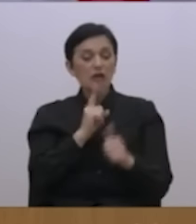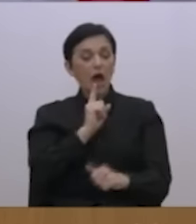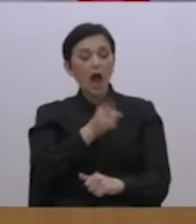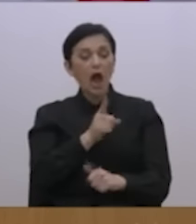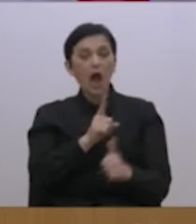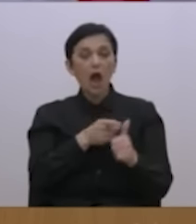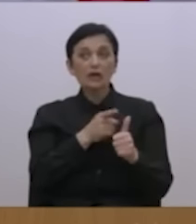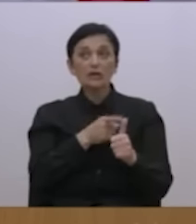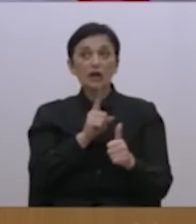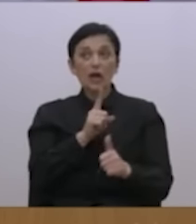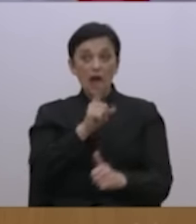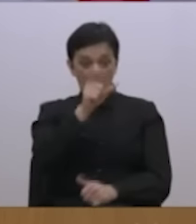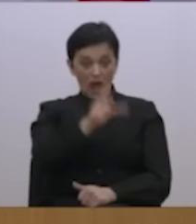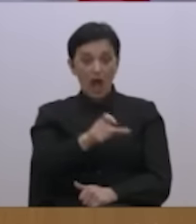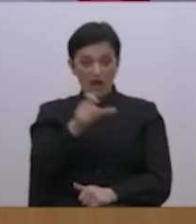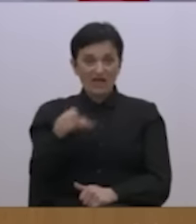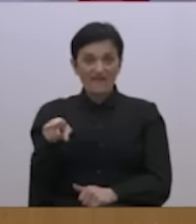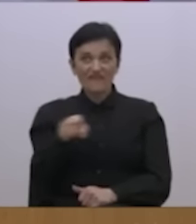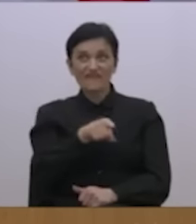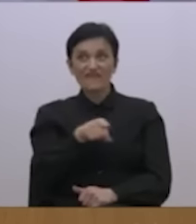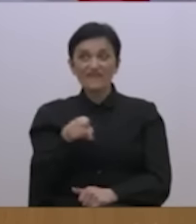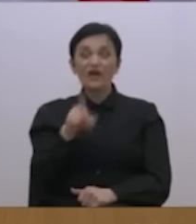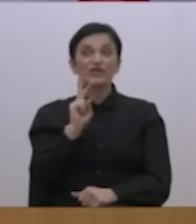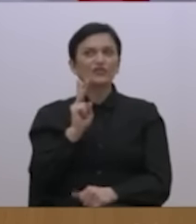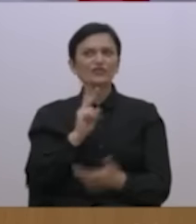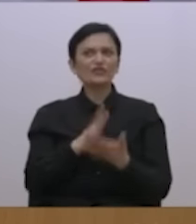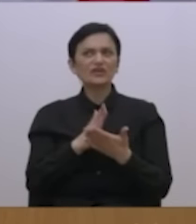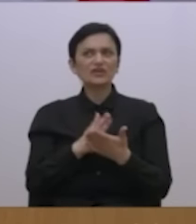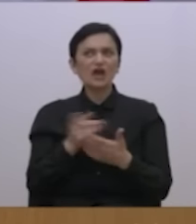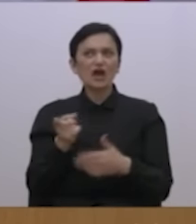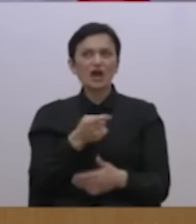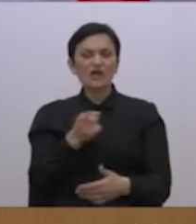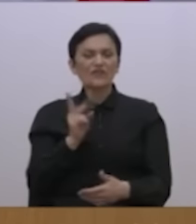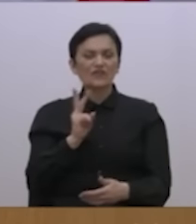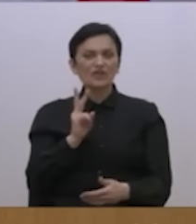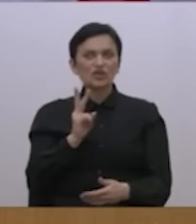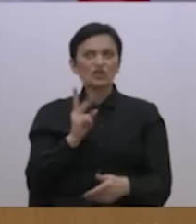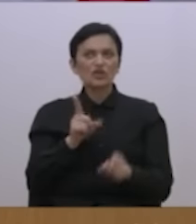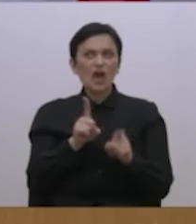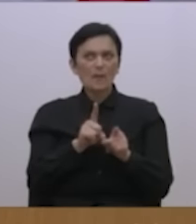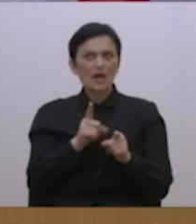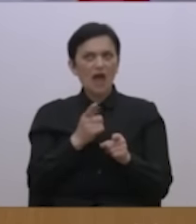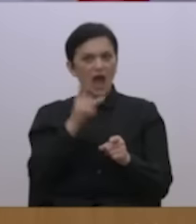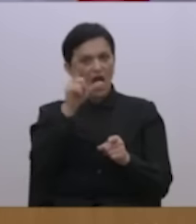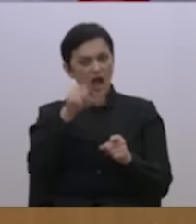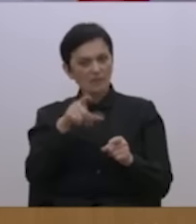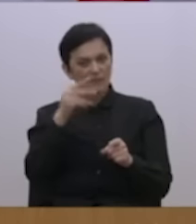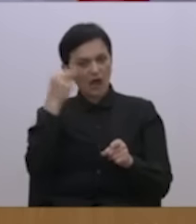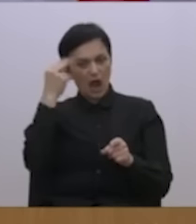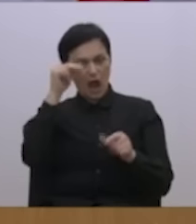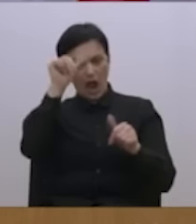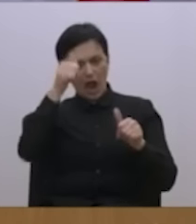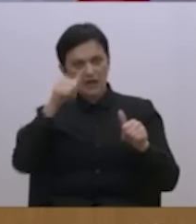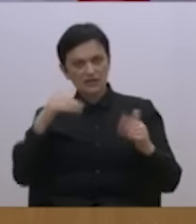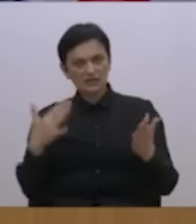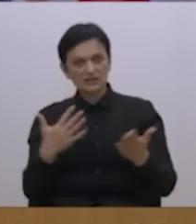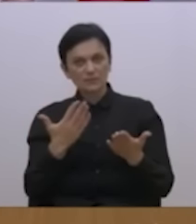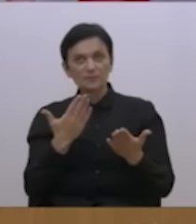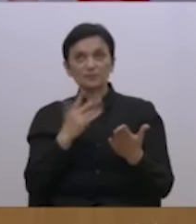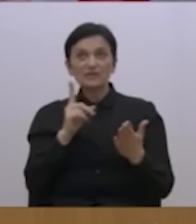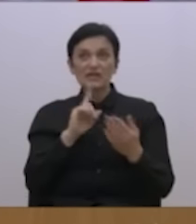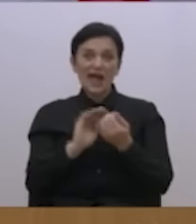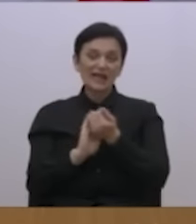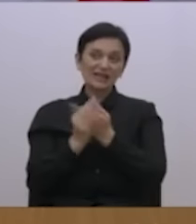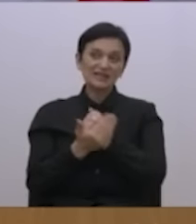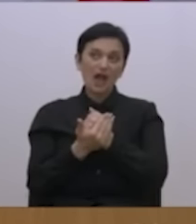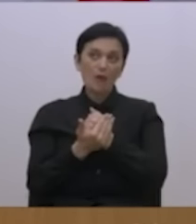რაღაც ადამიანები ხო არიან? ვინ არიან ესენი? რაღაცა ეფემერული არსებები არიან, რომლებიც რაღაცა